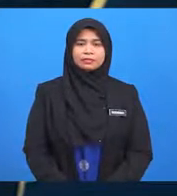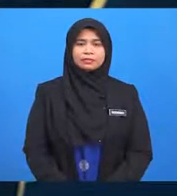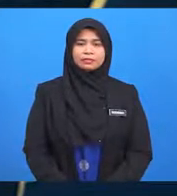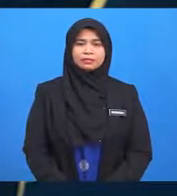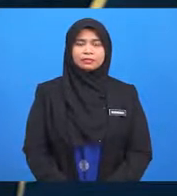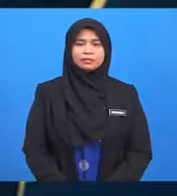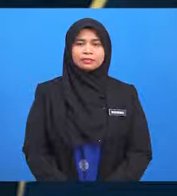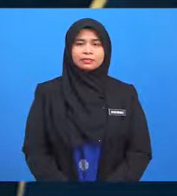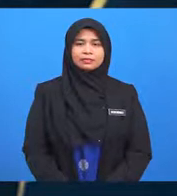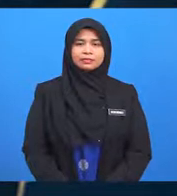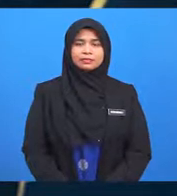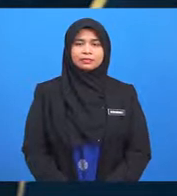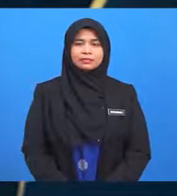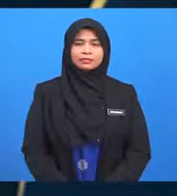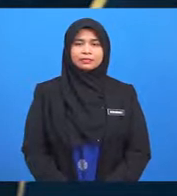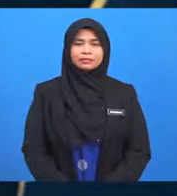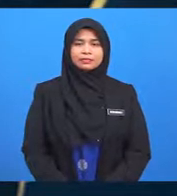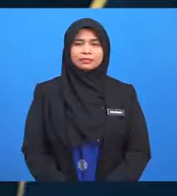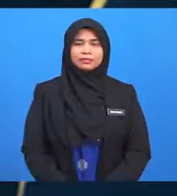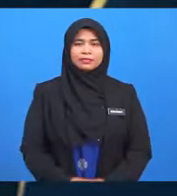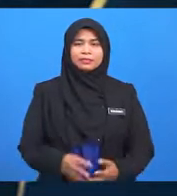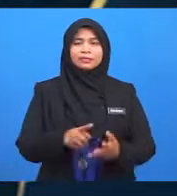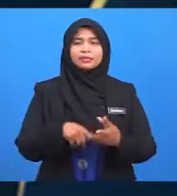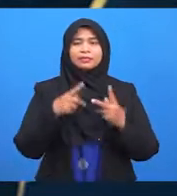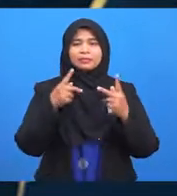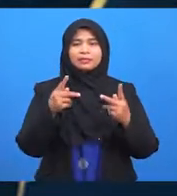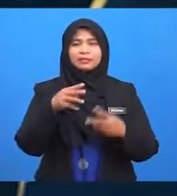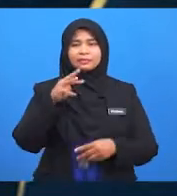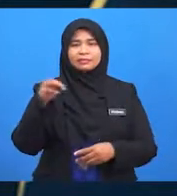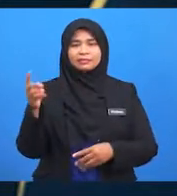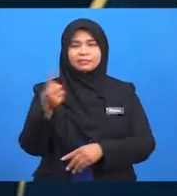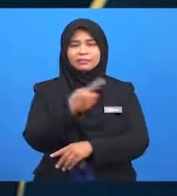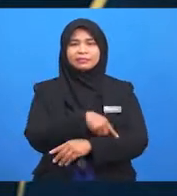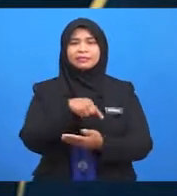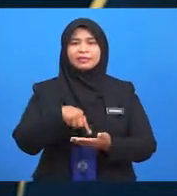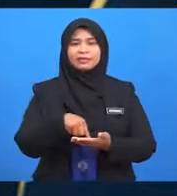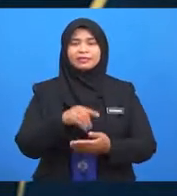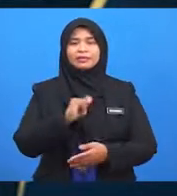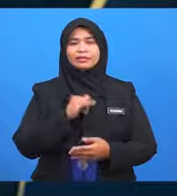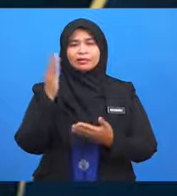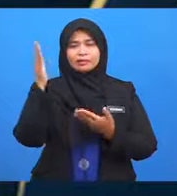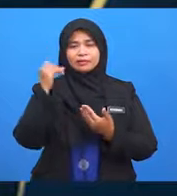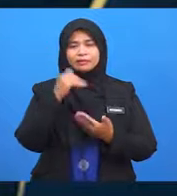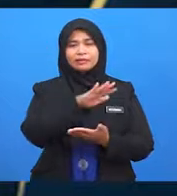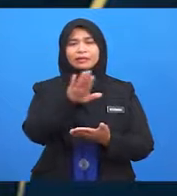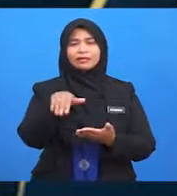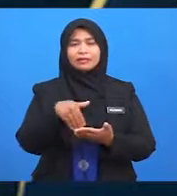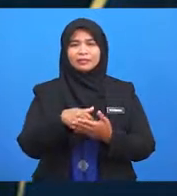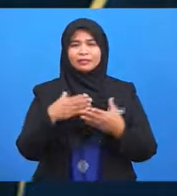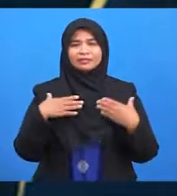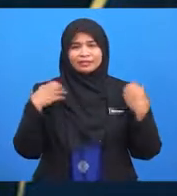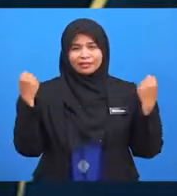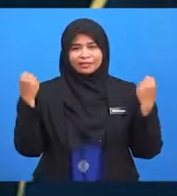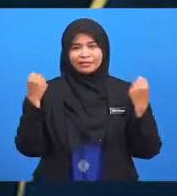lisani yafqahu qawli. Apa khabar murid-murid hari ini? Saya harap semuanya